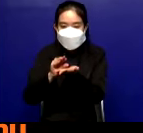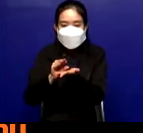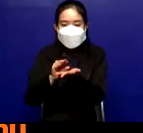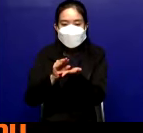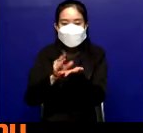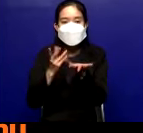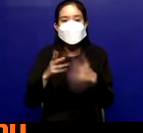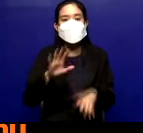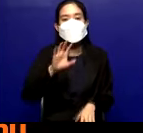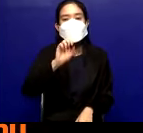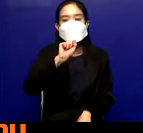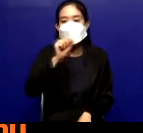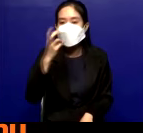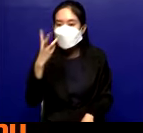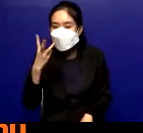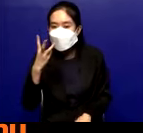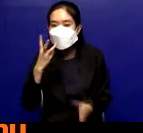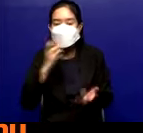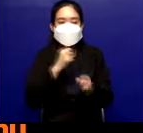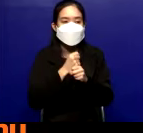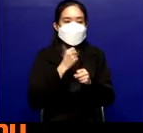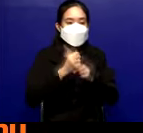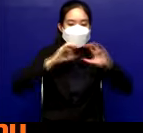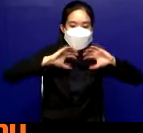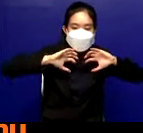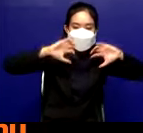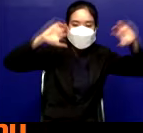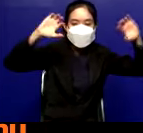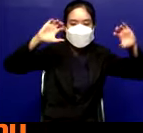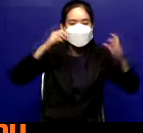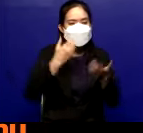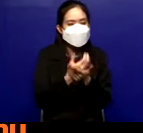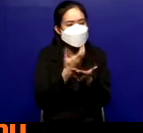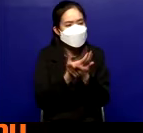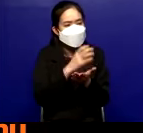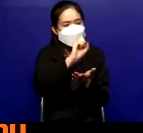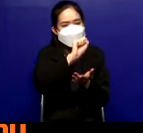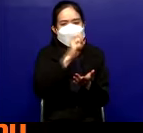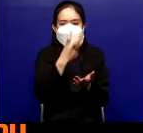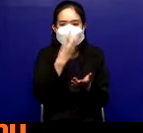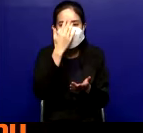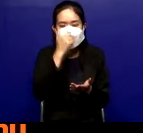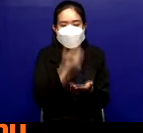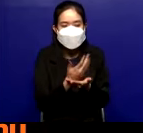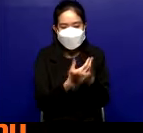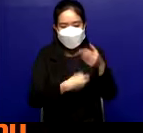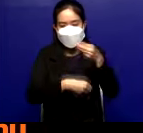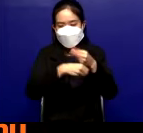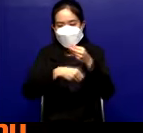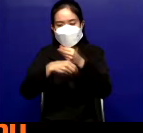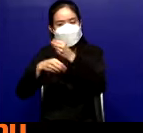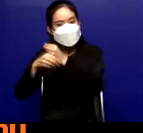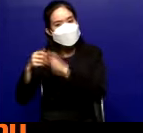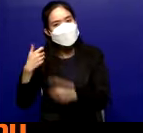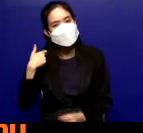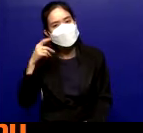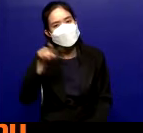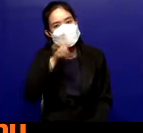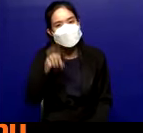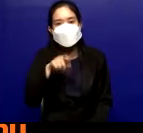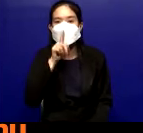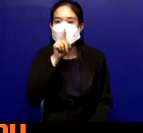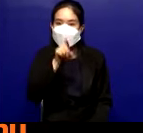ราชการกับมีแนวโน้มเพิ่มขึ้นทุกปีปีนี้เพิ่มขึ้น 11,000 ล้านบาทค่ะ จ